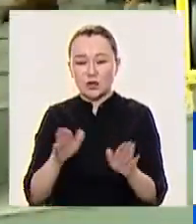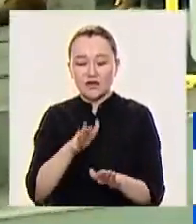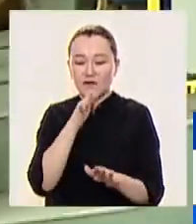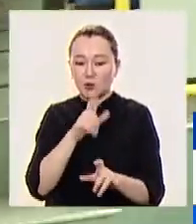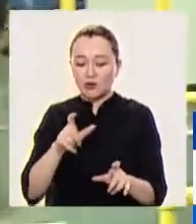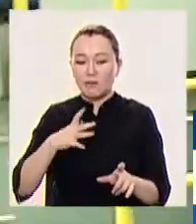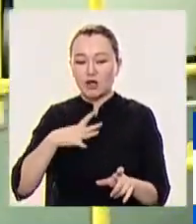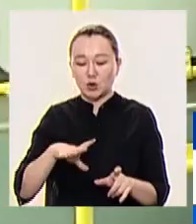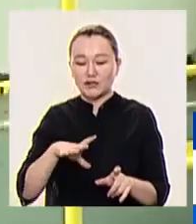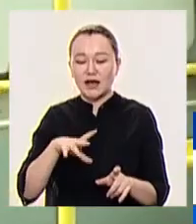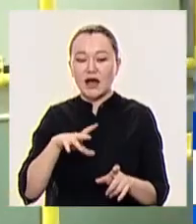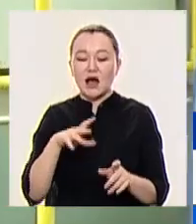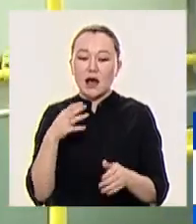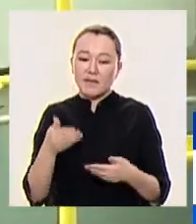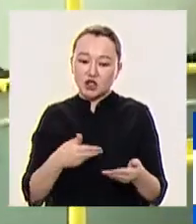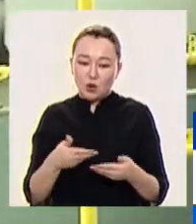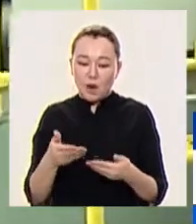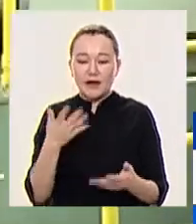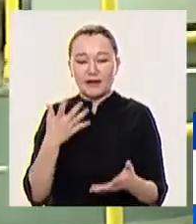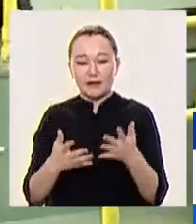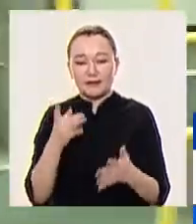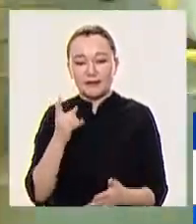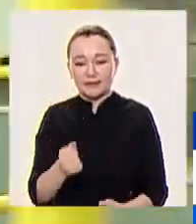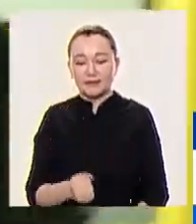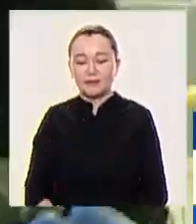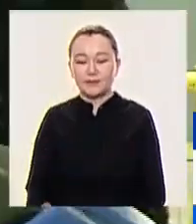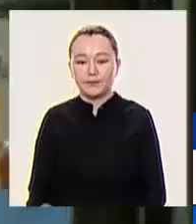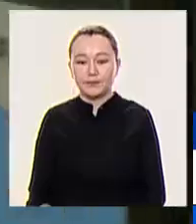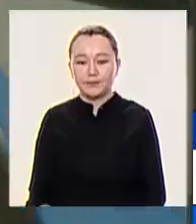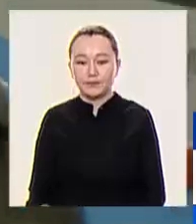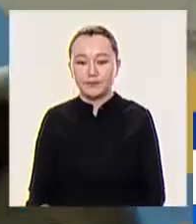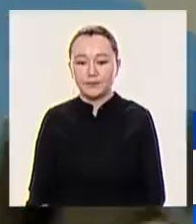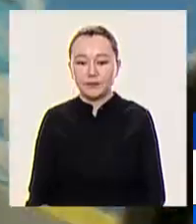людям придется передвигаться пешком, либо на такси.